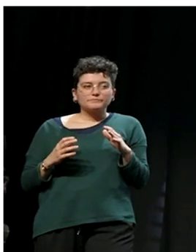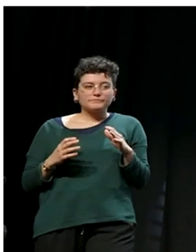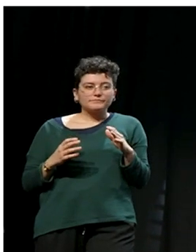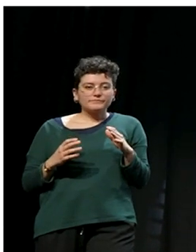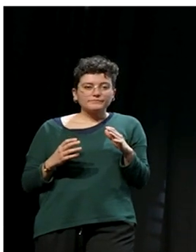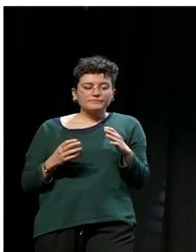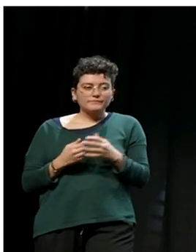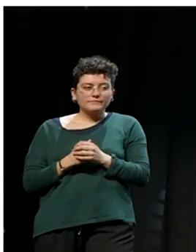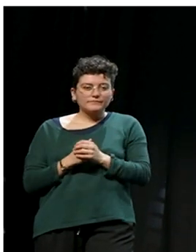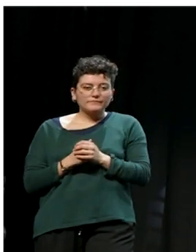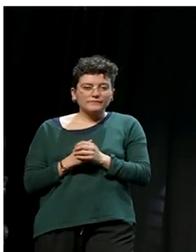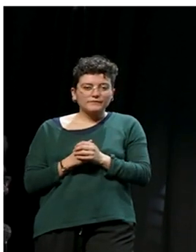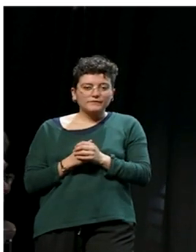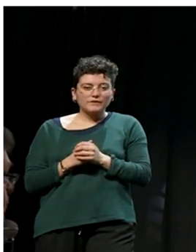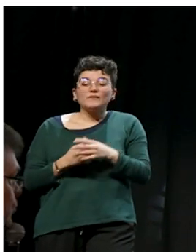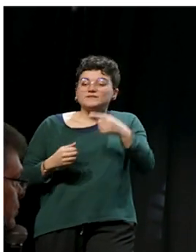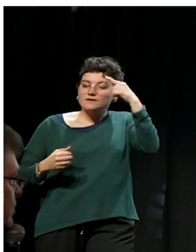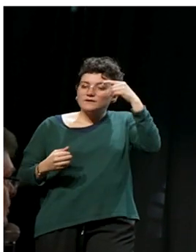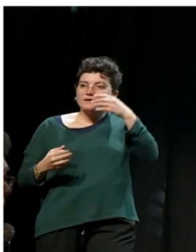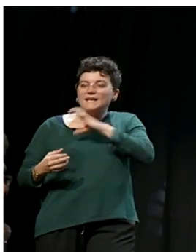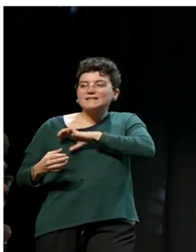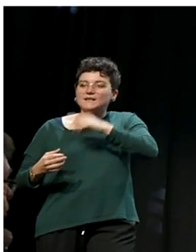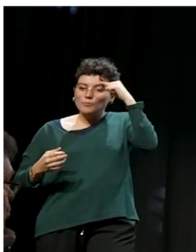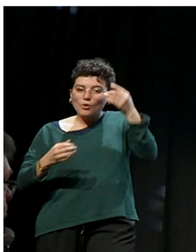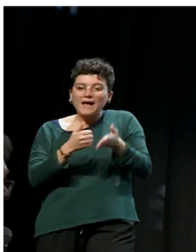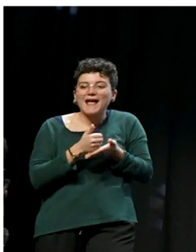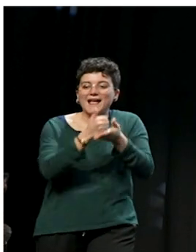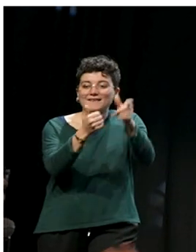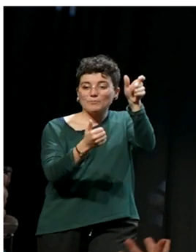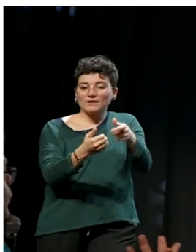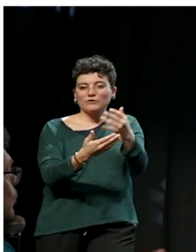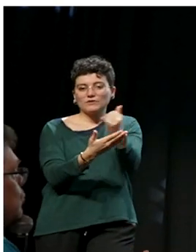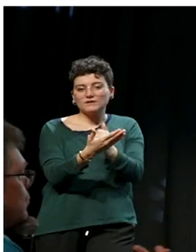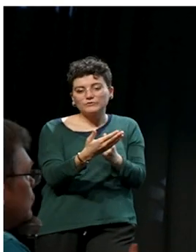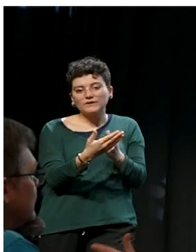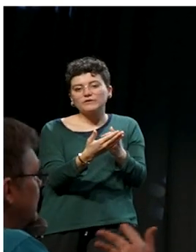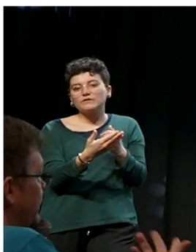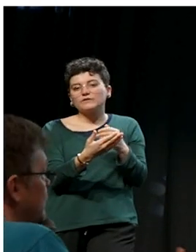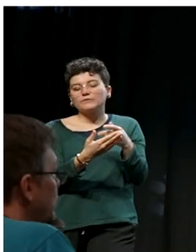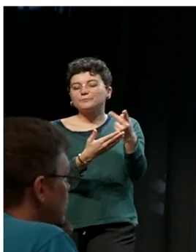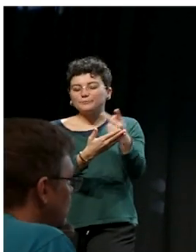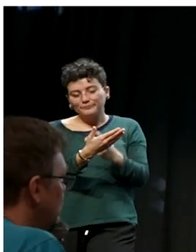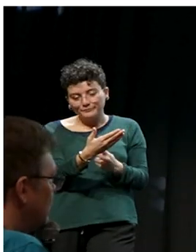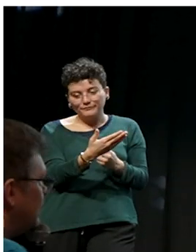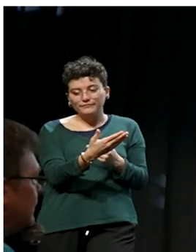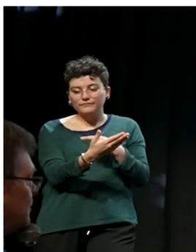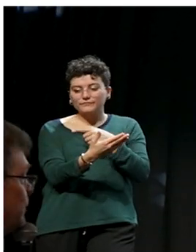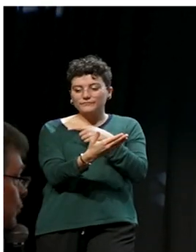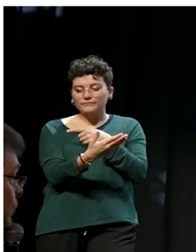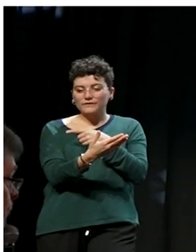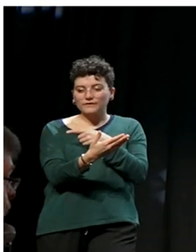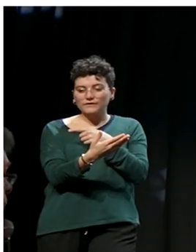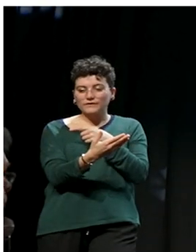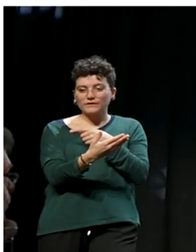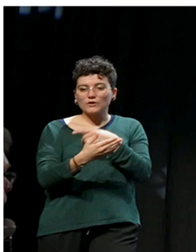phénoménale pour lui, pour tester plus à moindre coût. C'est en moindre coût au sens, y passer moins de temps, mais